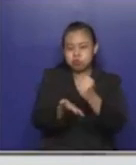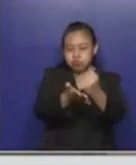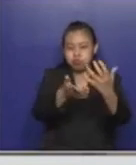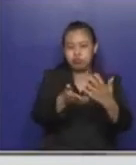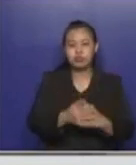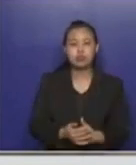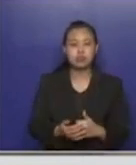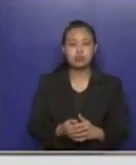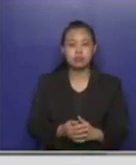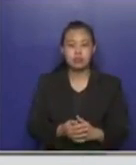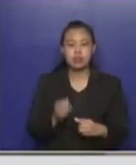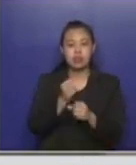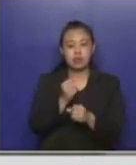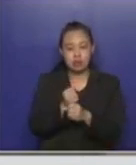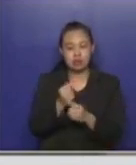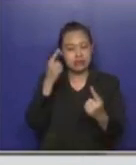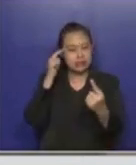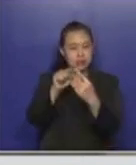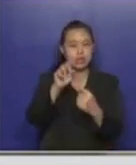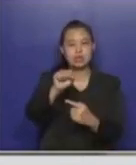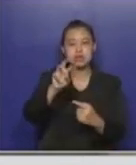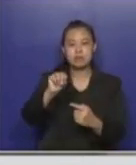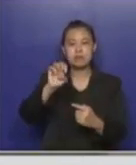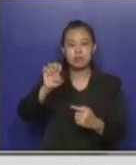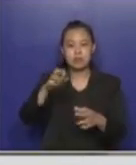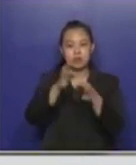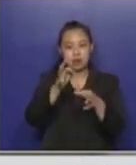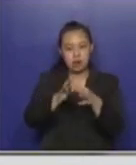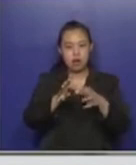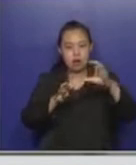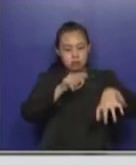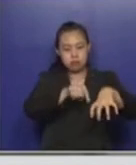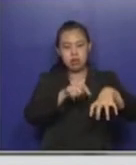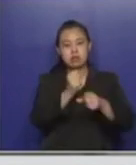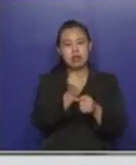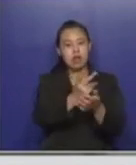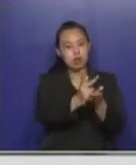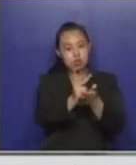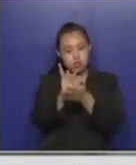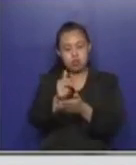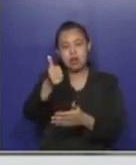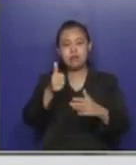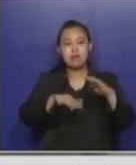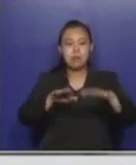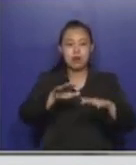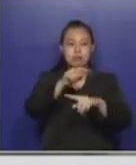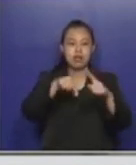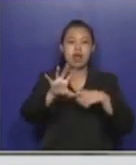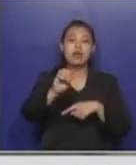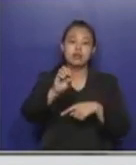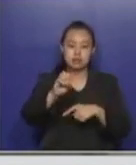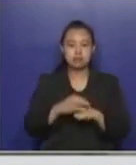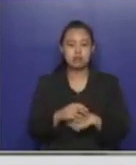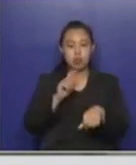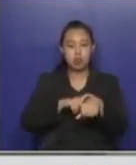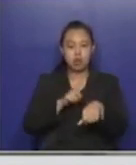ราจะตั้งเป้าไว้เลยว่า SME จะต้องมีสินเชื่อกับสถาบันการเงินให้ได้ 50% นะคะภายในระยะ